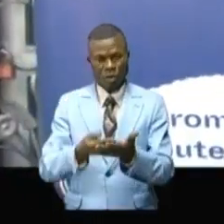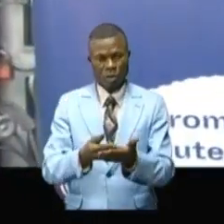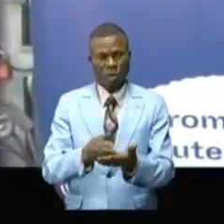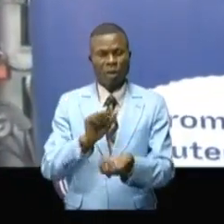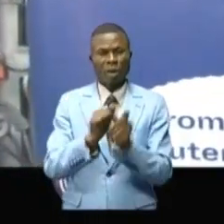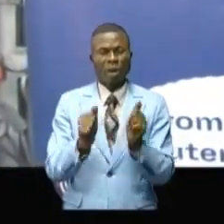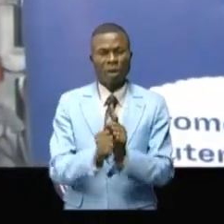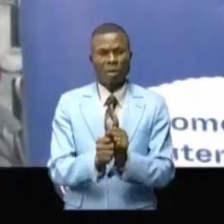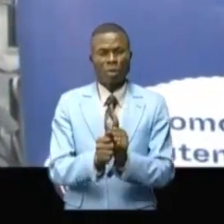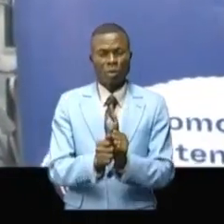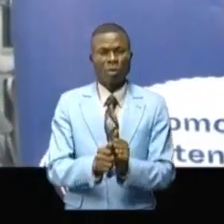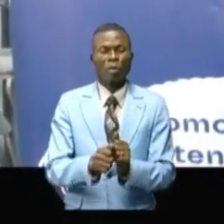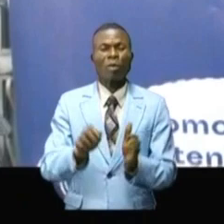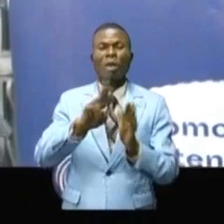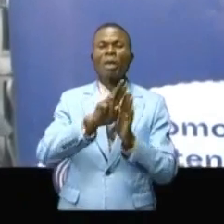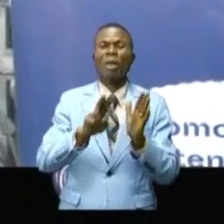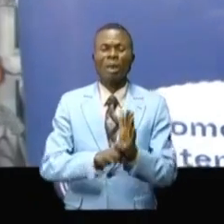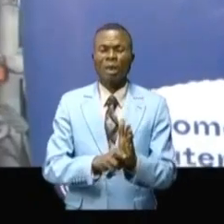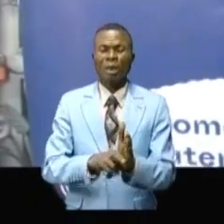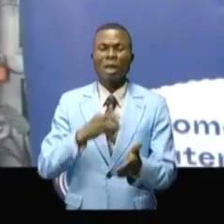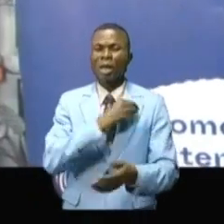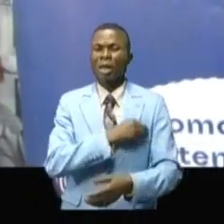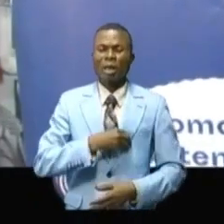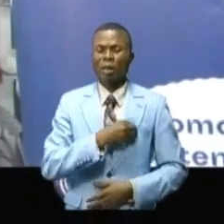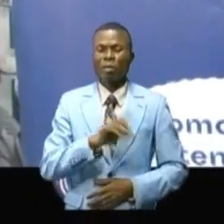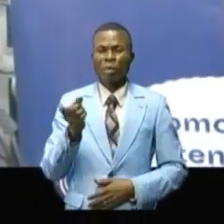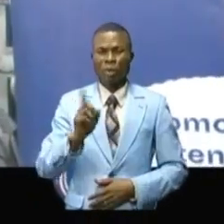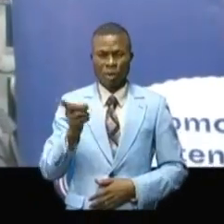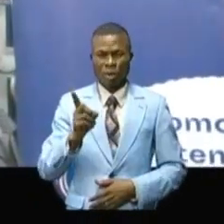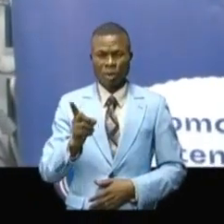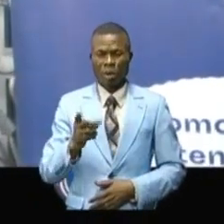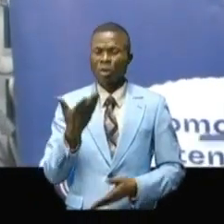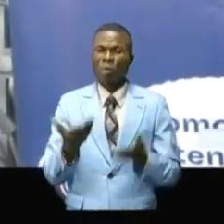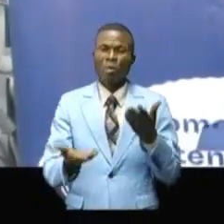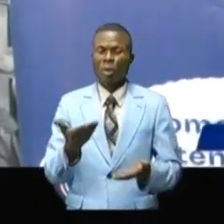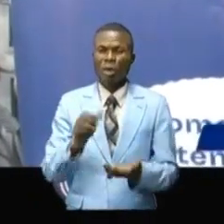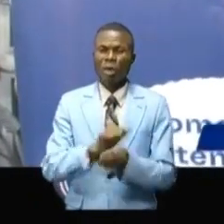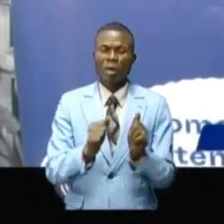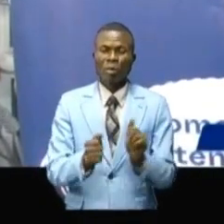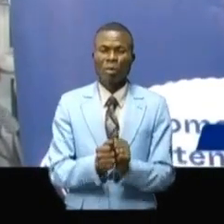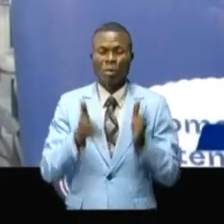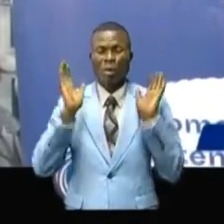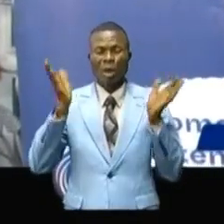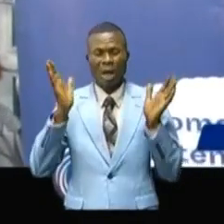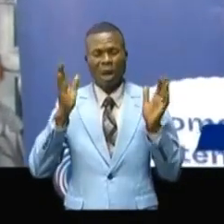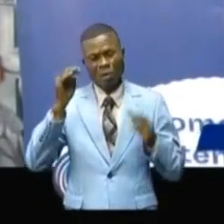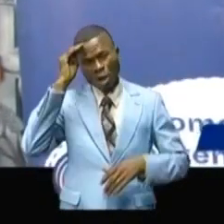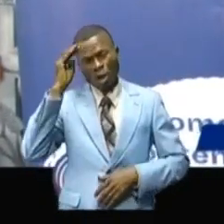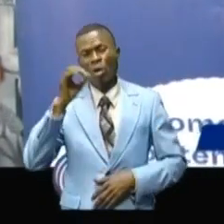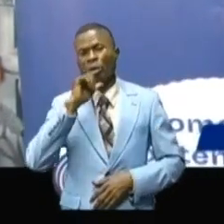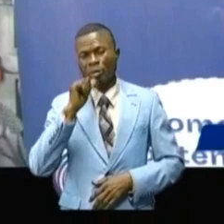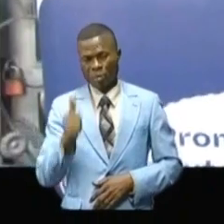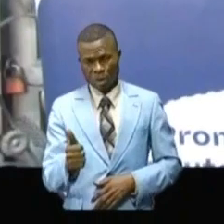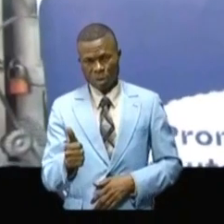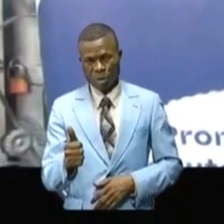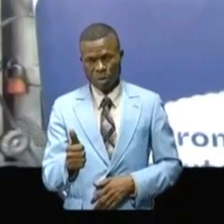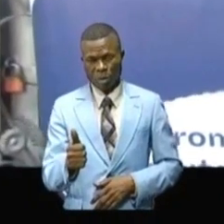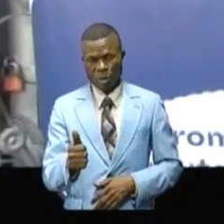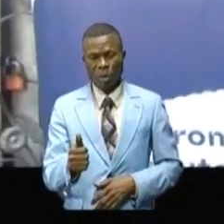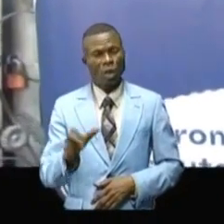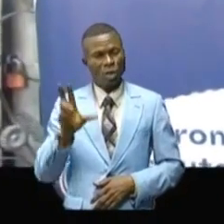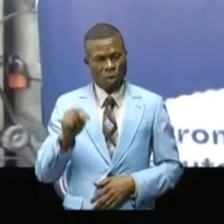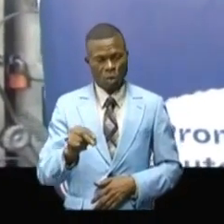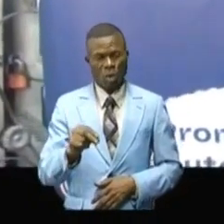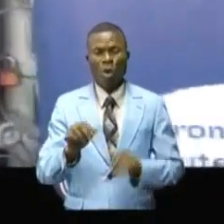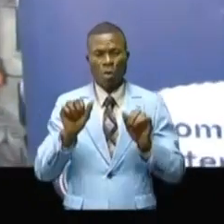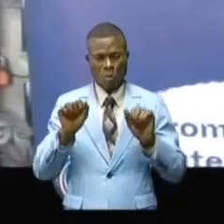menstrue est à l'issoumouté. Le menstrue n'est pas un péché, ni un tabou, non plus une maladie que nous pouvons en parler chez nos